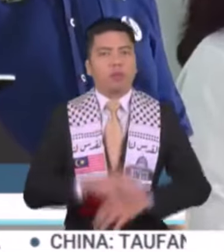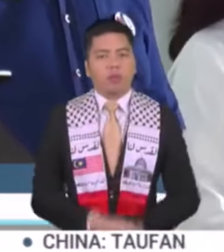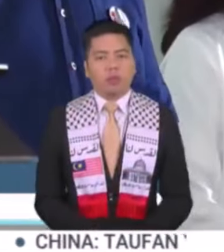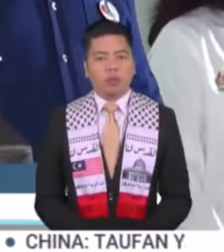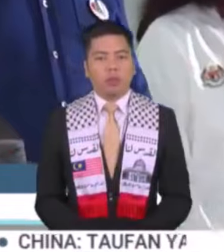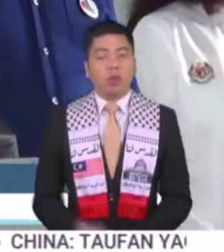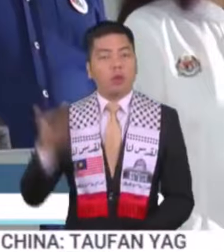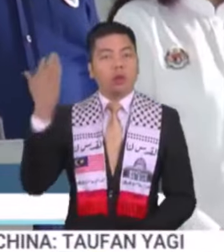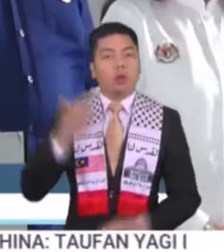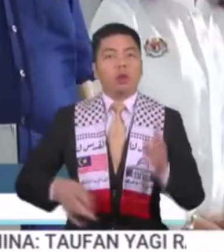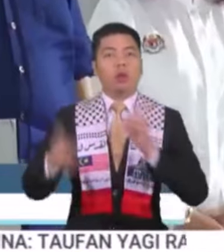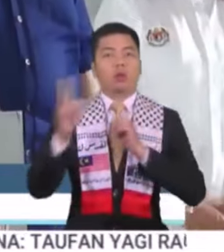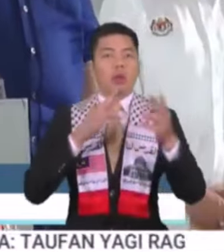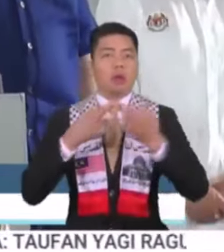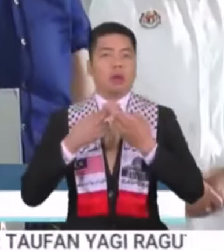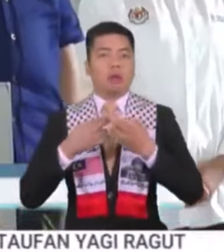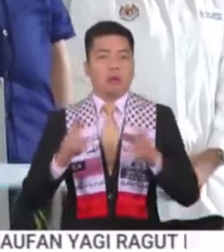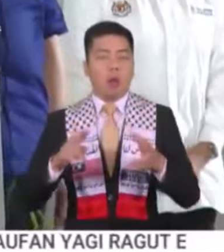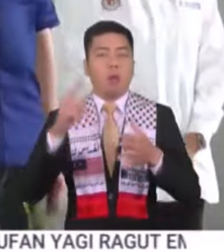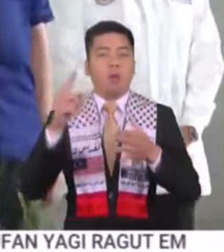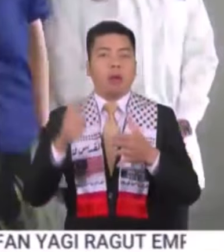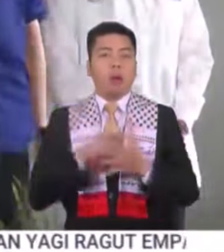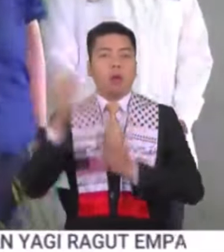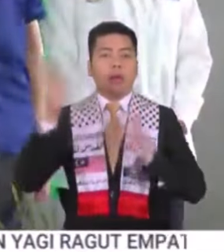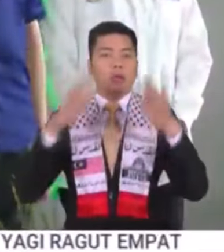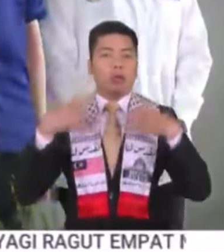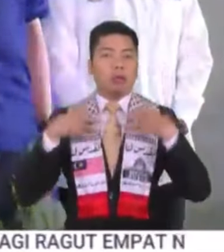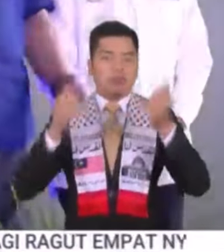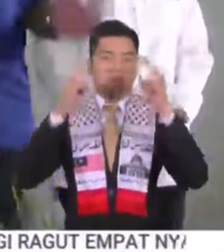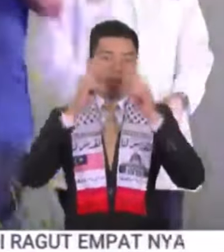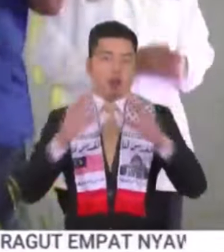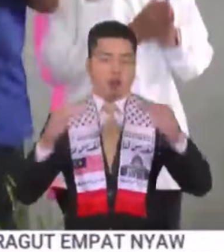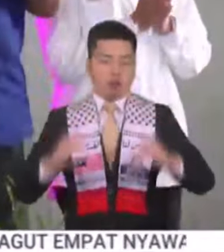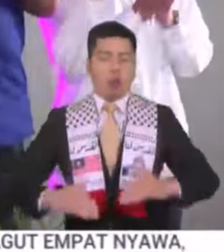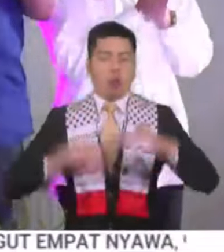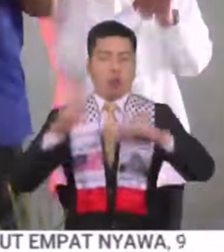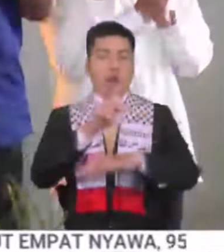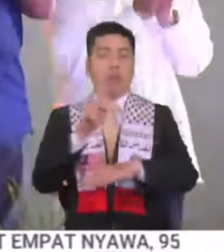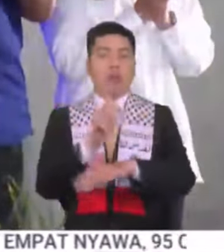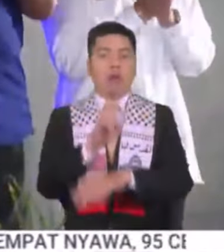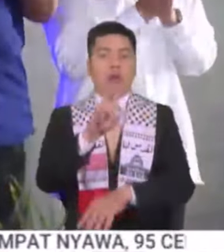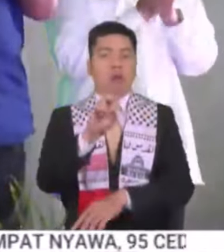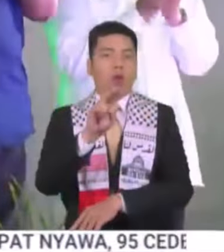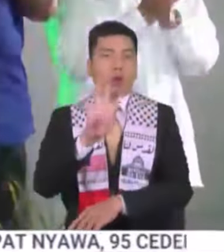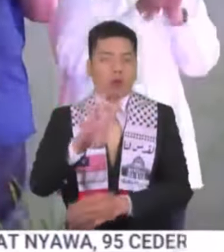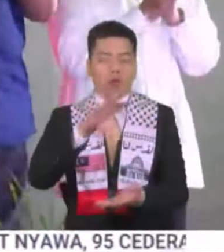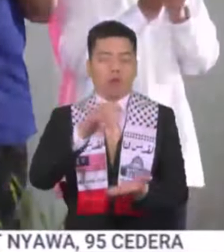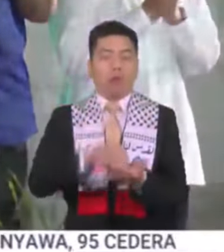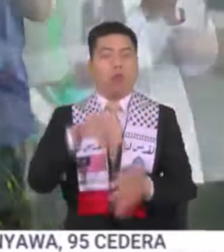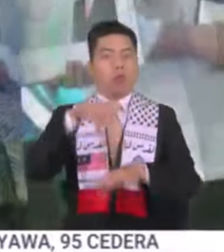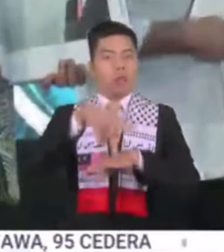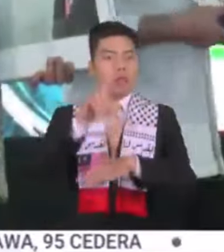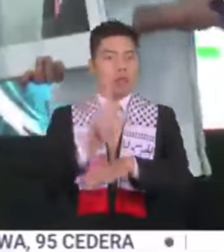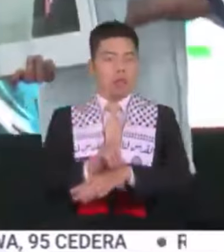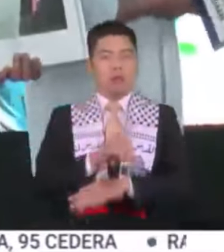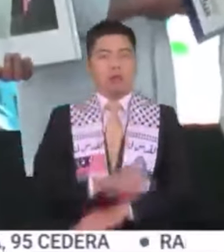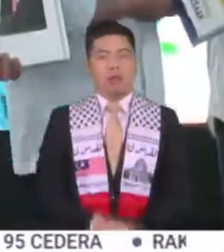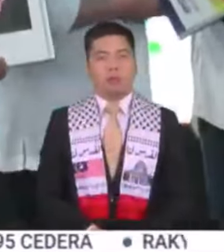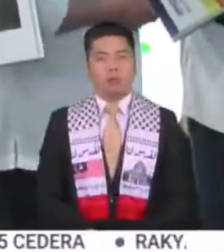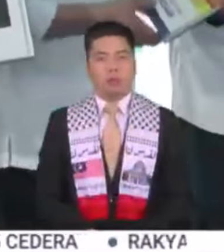Beliau berucap merasmikan sambutan Bulan Malaysia Sihat Sejahtera Peringkat Kebangsaan 2024 di Port Dickson.